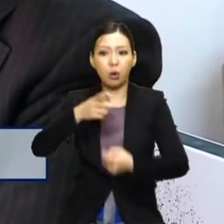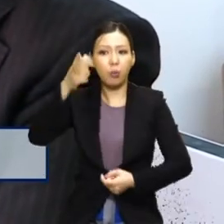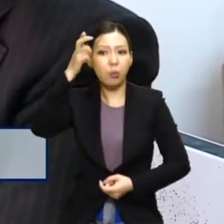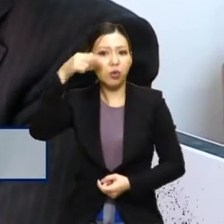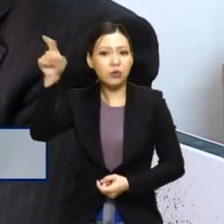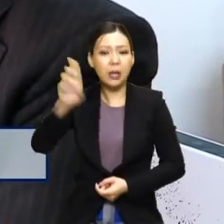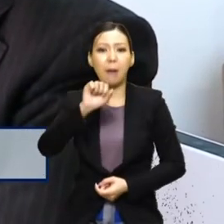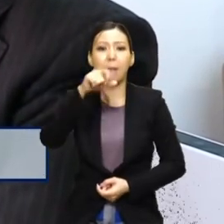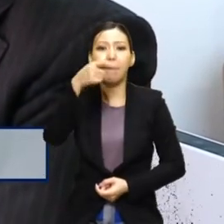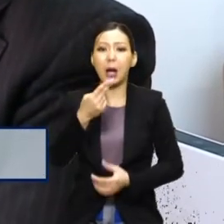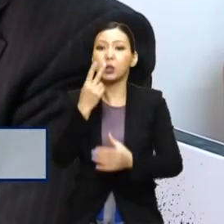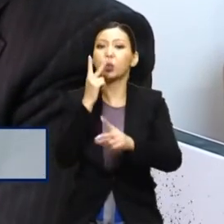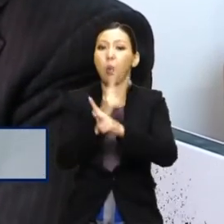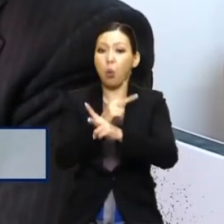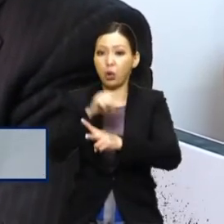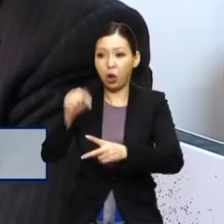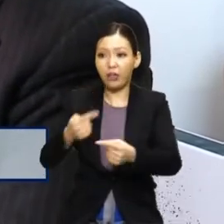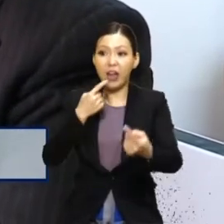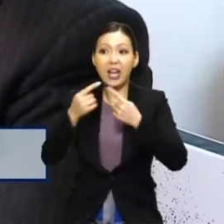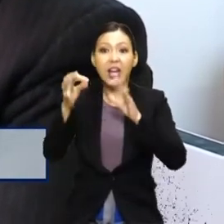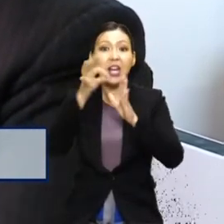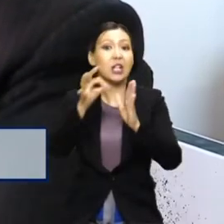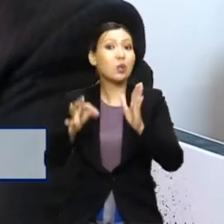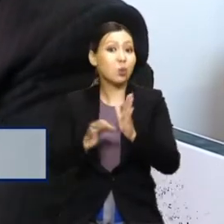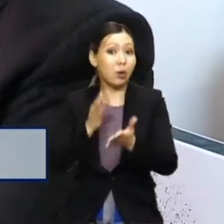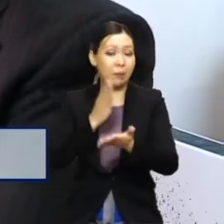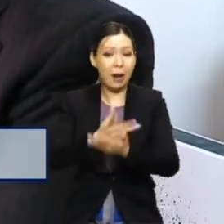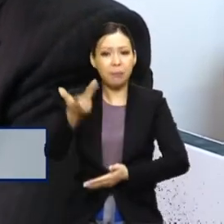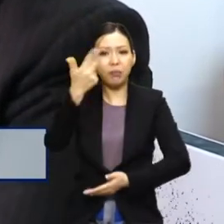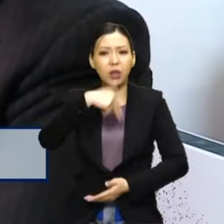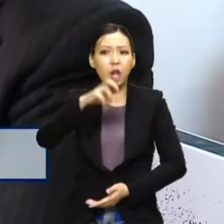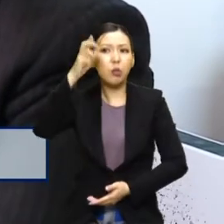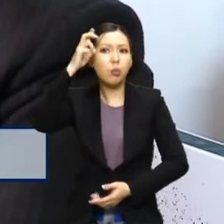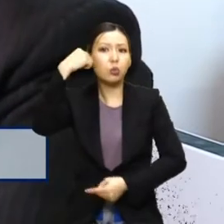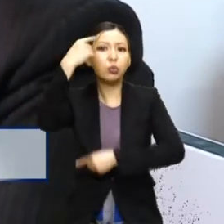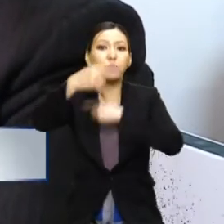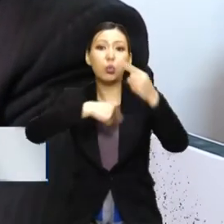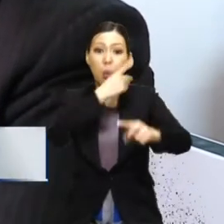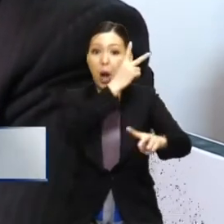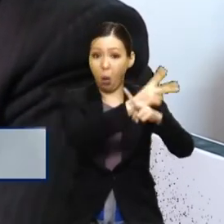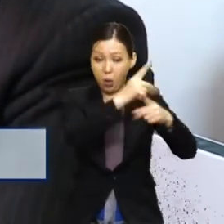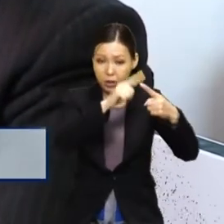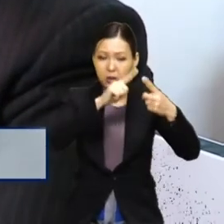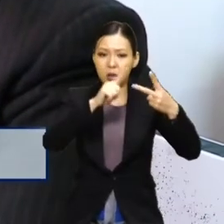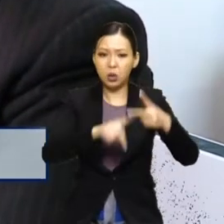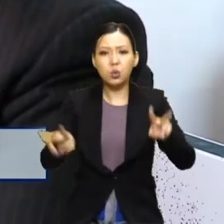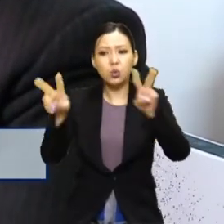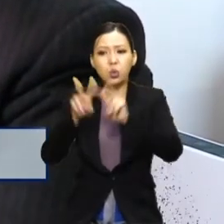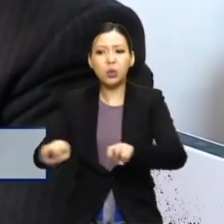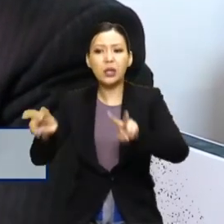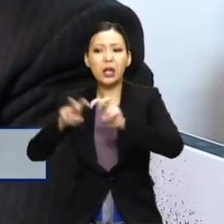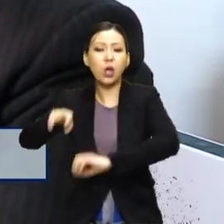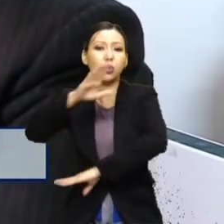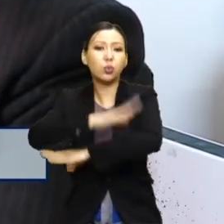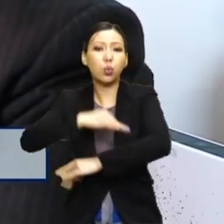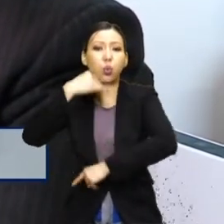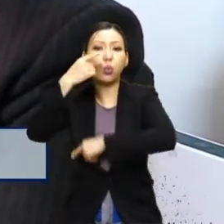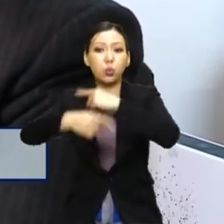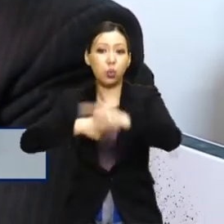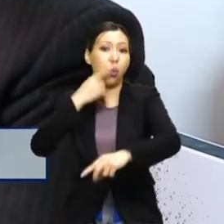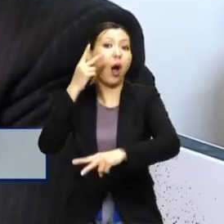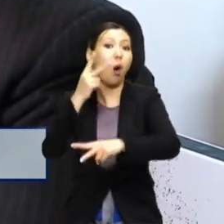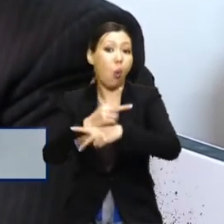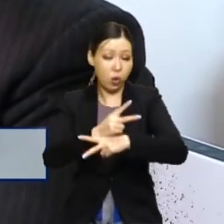багц зүйл хэлцэгдээд явж байна. Энэ боловсролын багц зүйлийн дотор дээд боловсролын тухай хууль, судалгааны их сургуулийн тухай хууль гэдэг яг энэ дээд